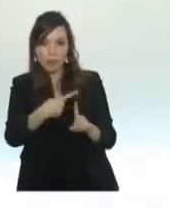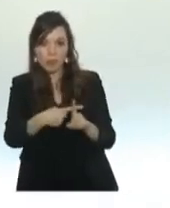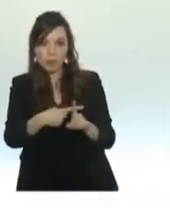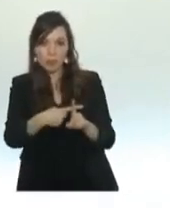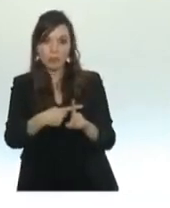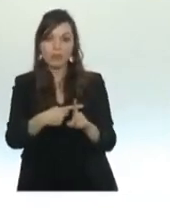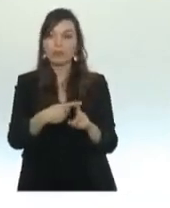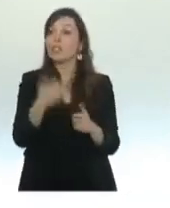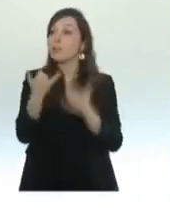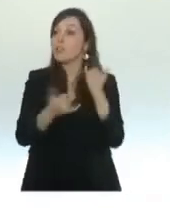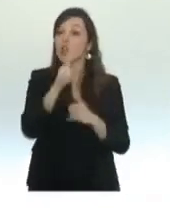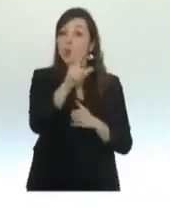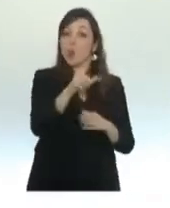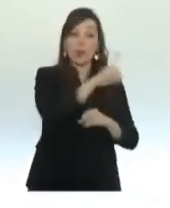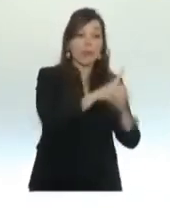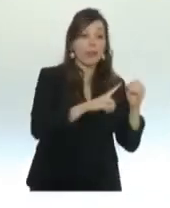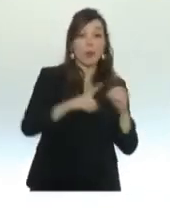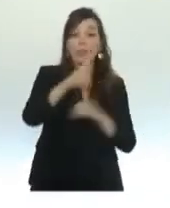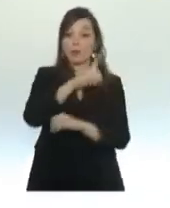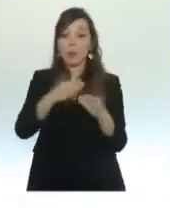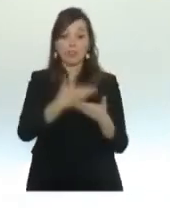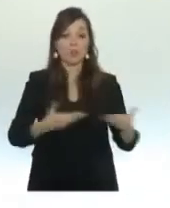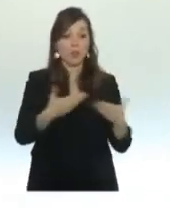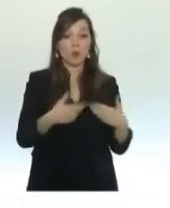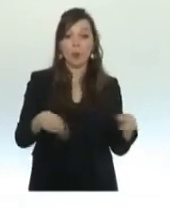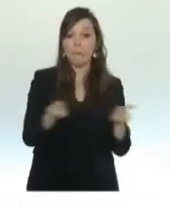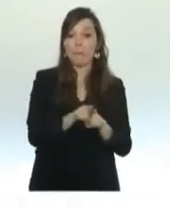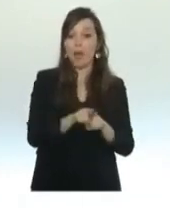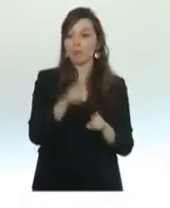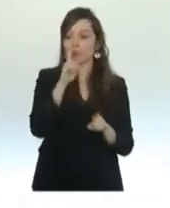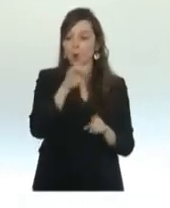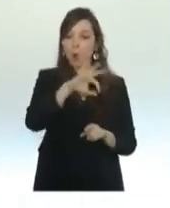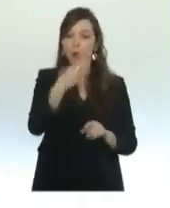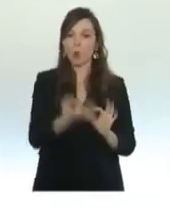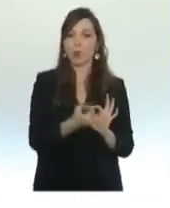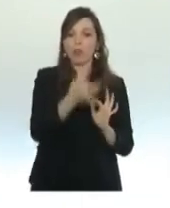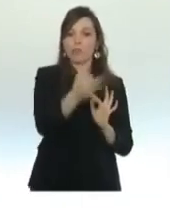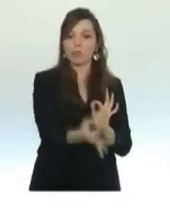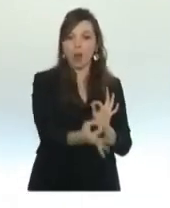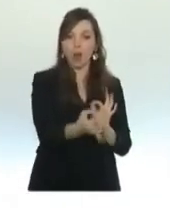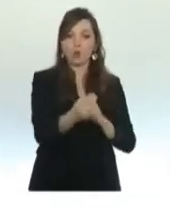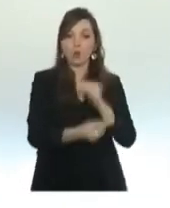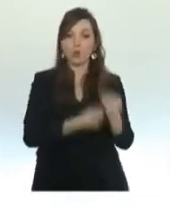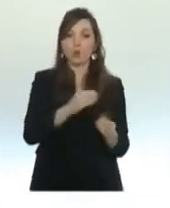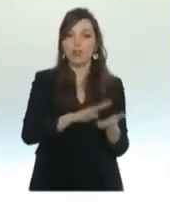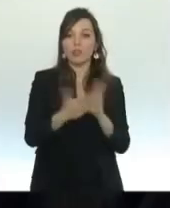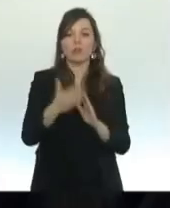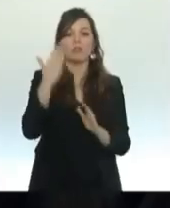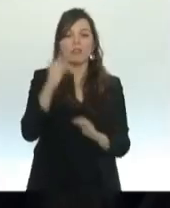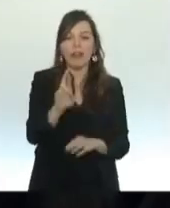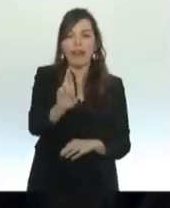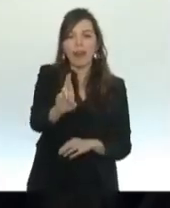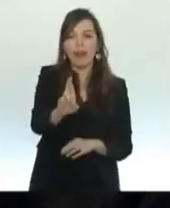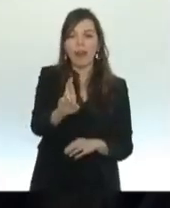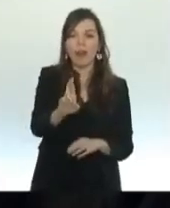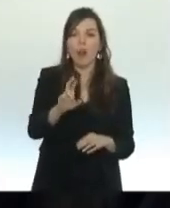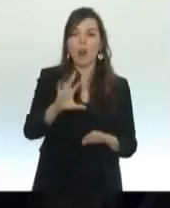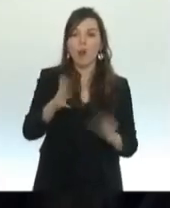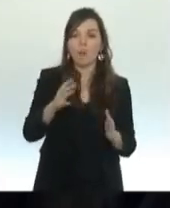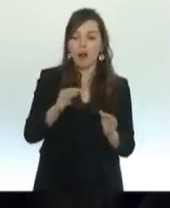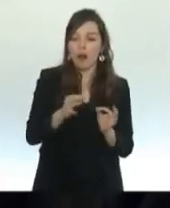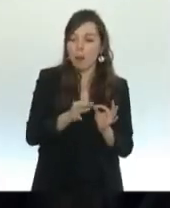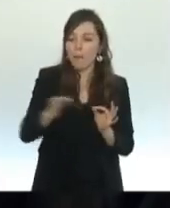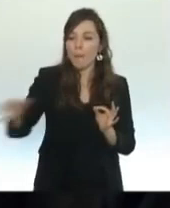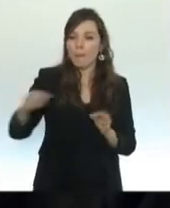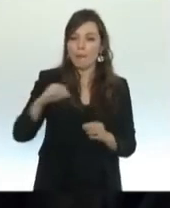conséquences lourdes sur nos vies quotidiennes en tout cas pour cette fois la vérité la confiance c'est raté on